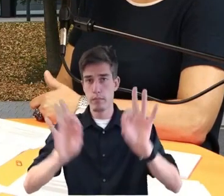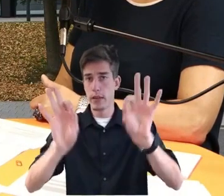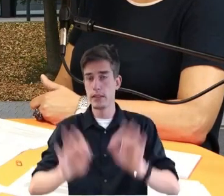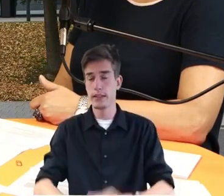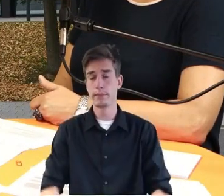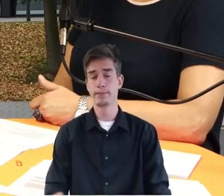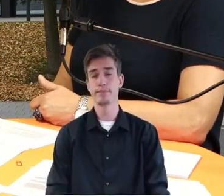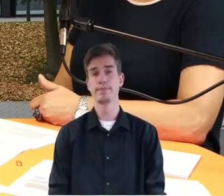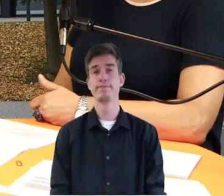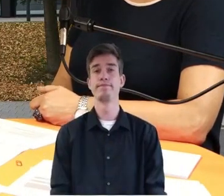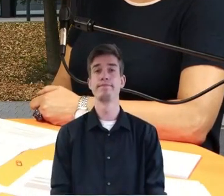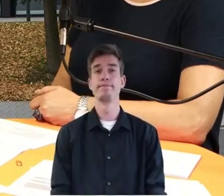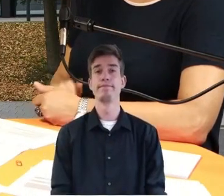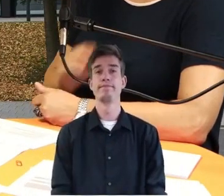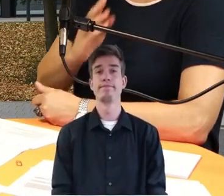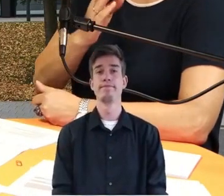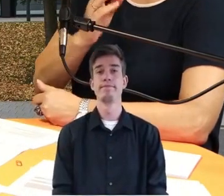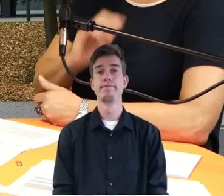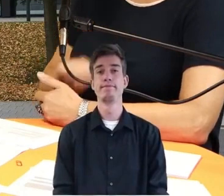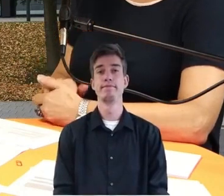die öffentlichkeit bringen können